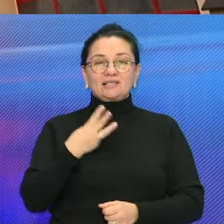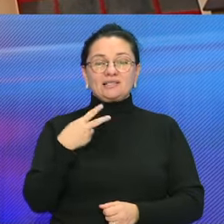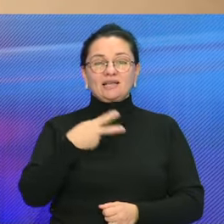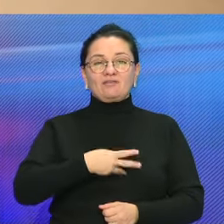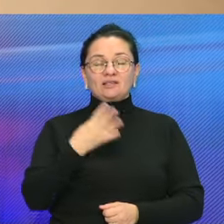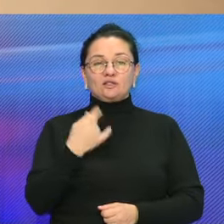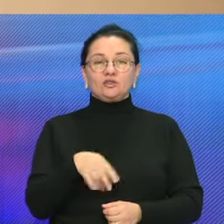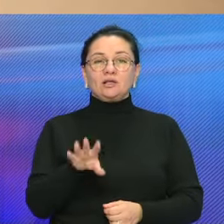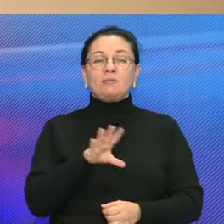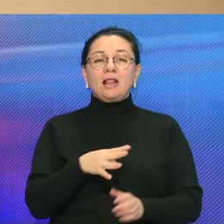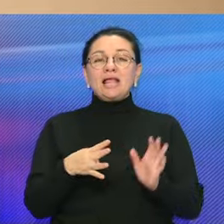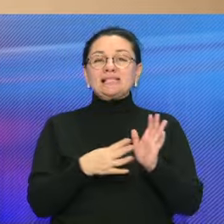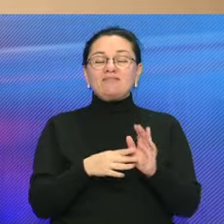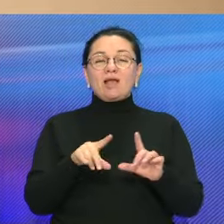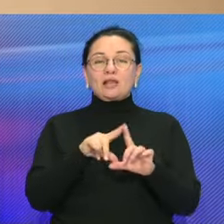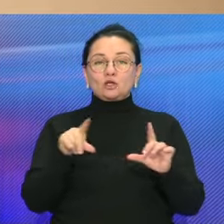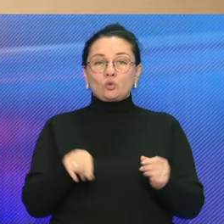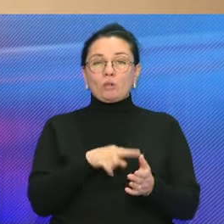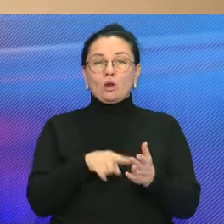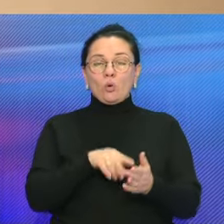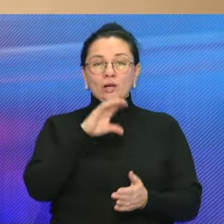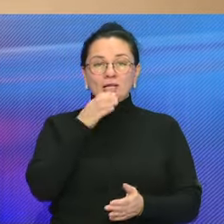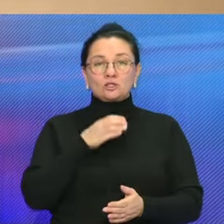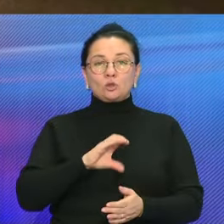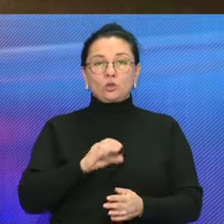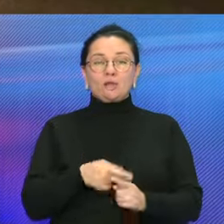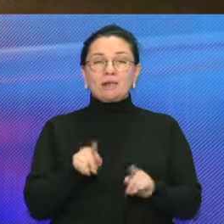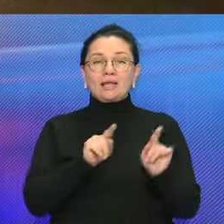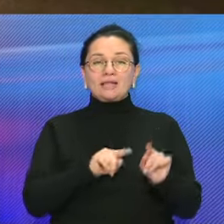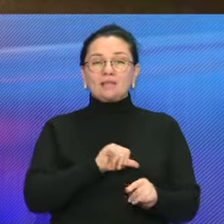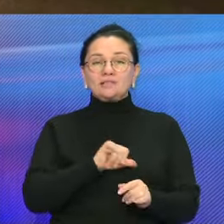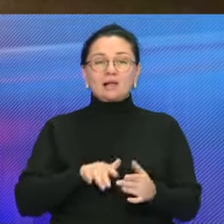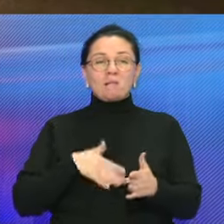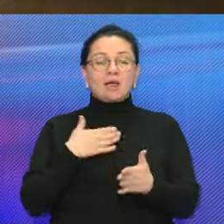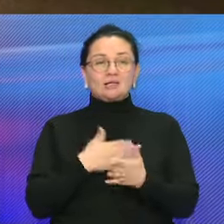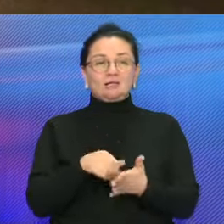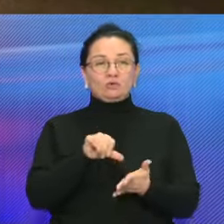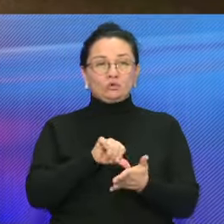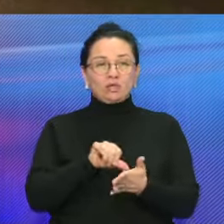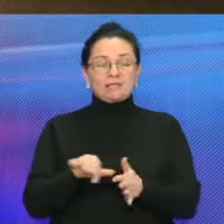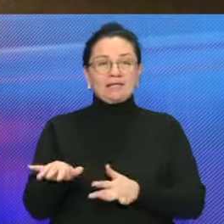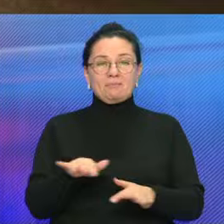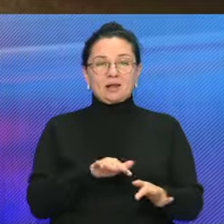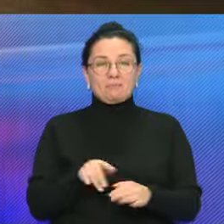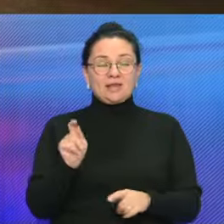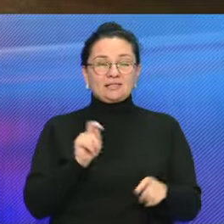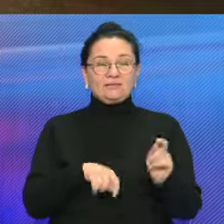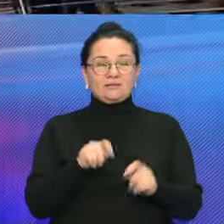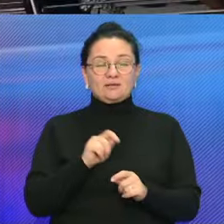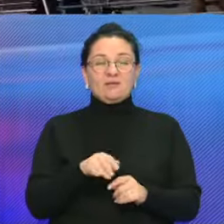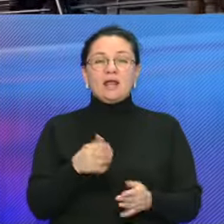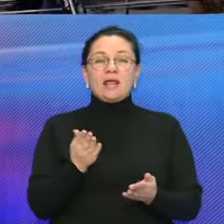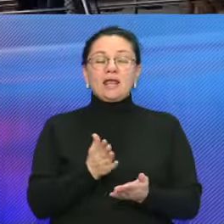стала каманда 9-й школы Слоніма. Акрамя таго, самыя актыўныя ўдзельнікі мерапрыемстваў фестывалю удастоіліся